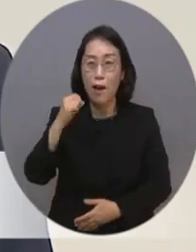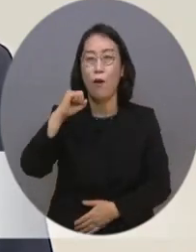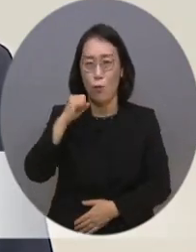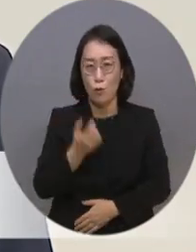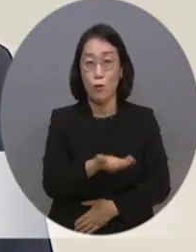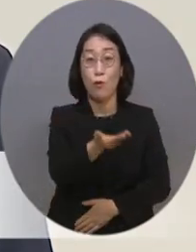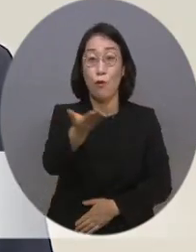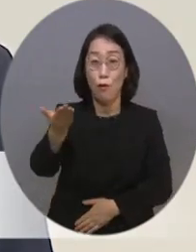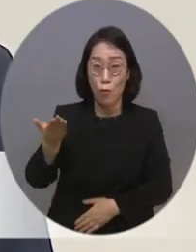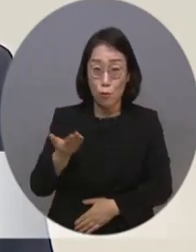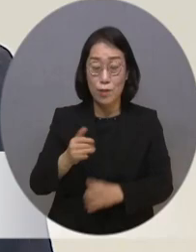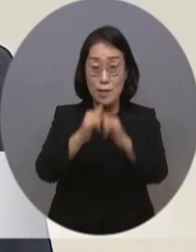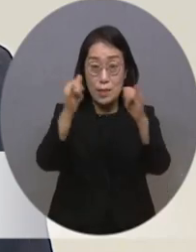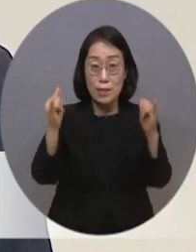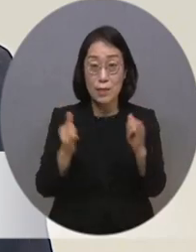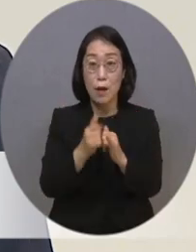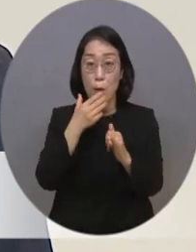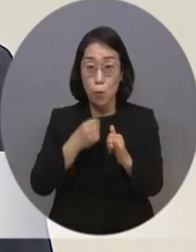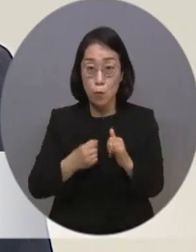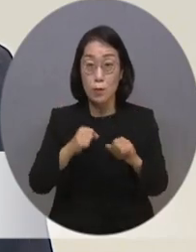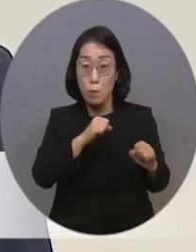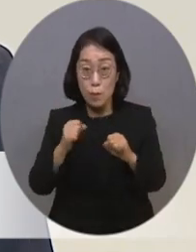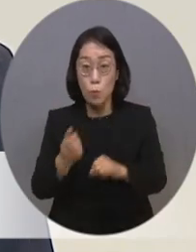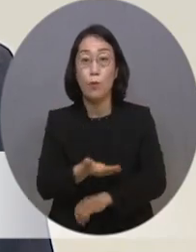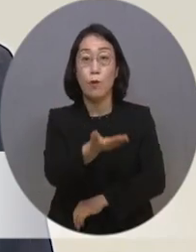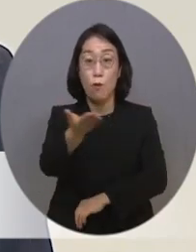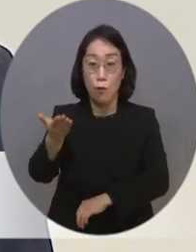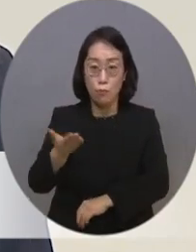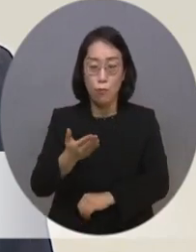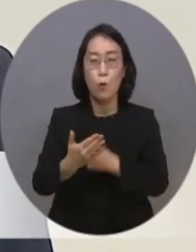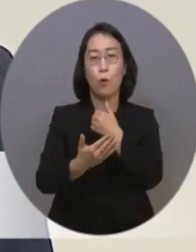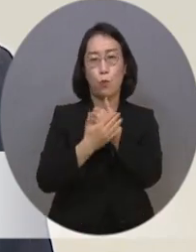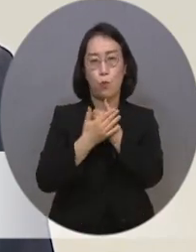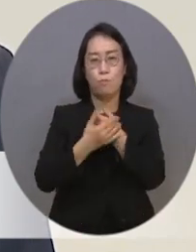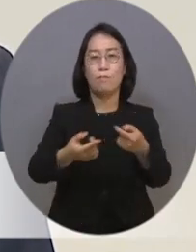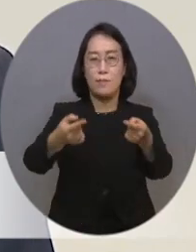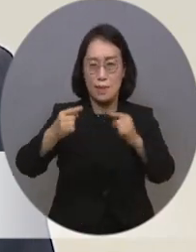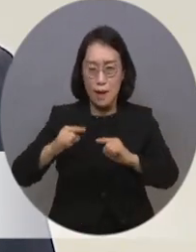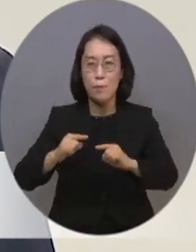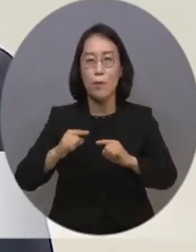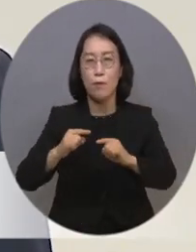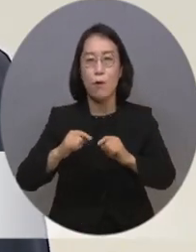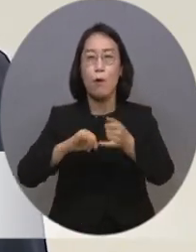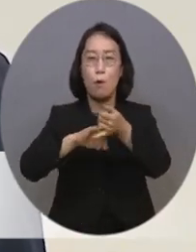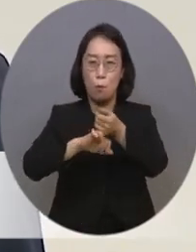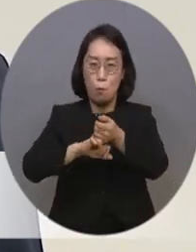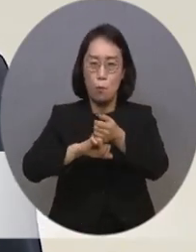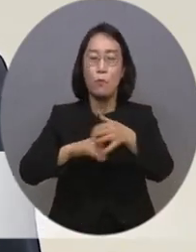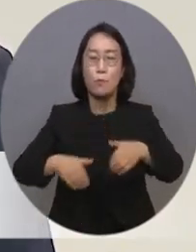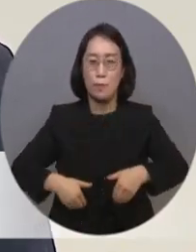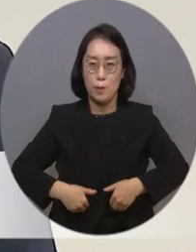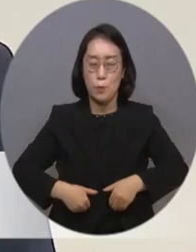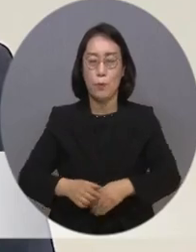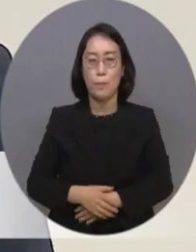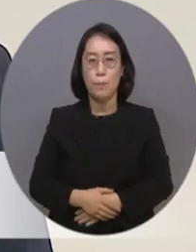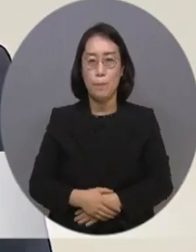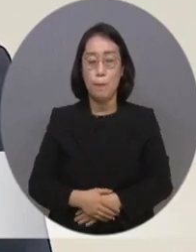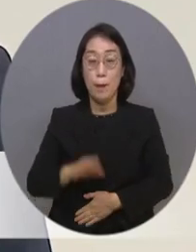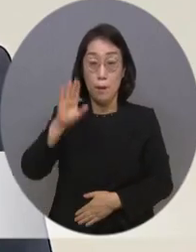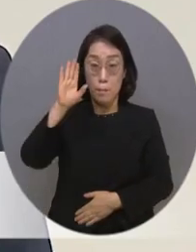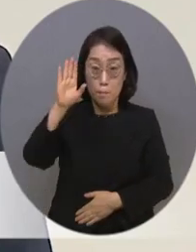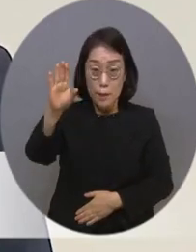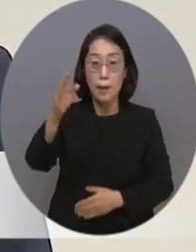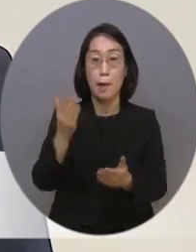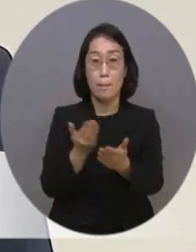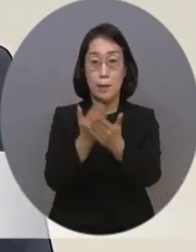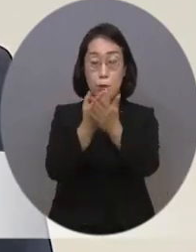여기 계신 사회복지계를 대표하는 여러분의 참여와 협조가 무엇보다도 중요합니다. 미래 도약을